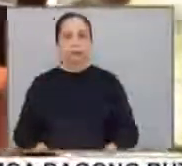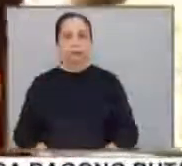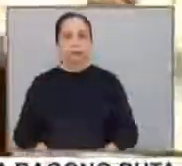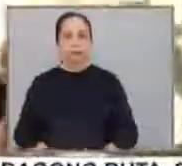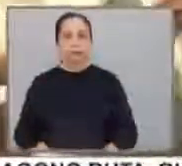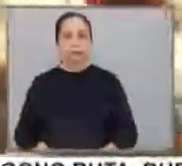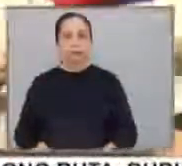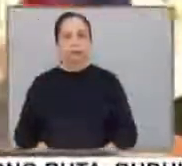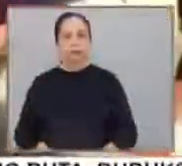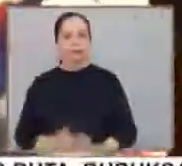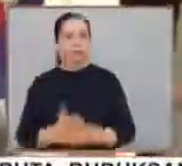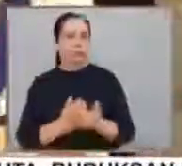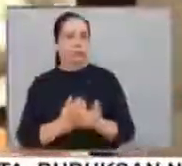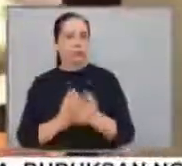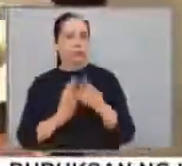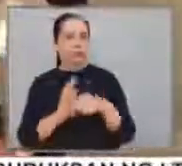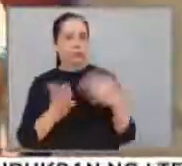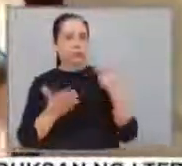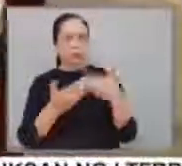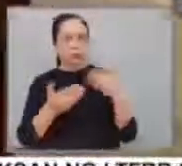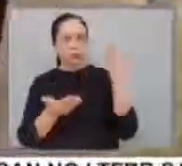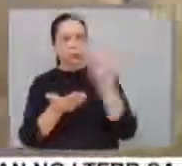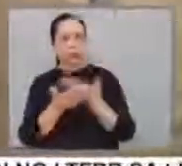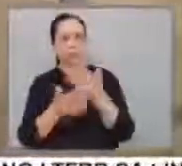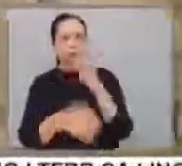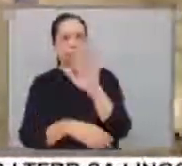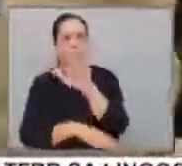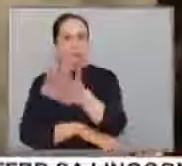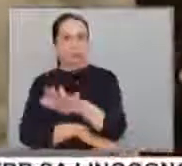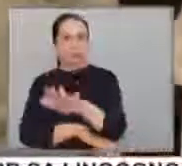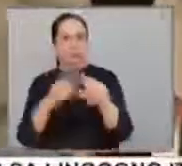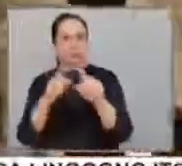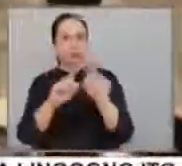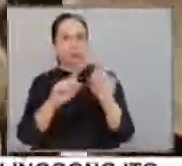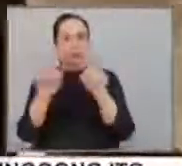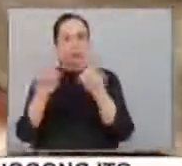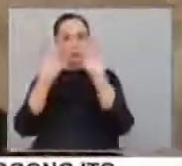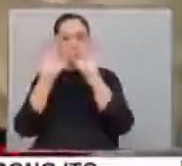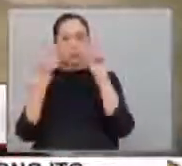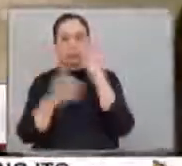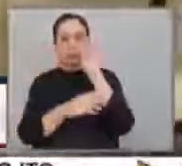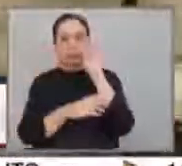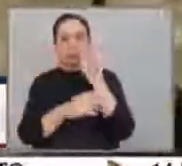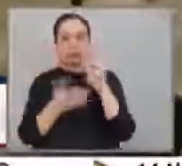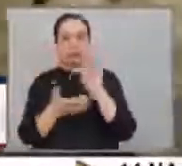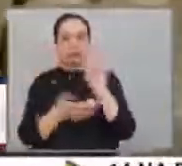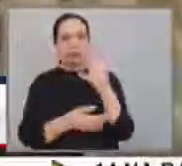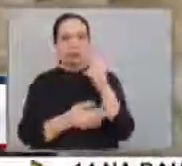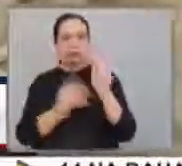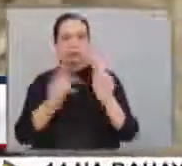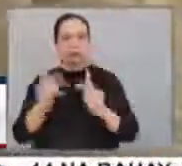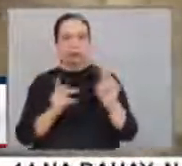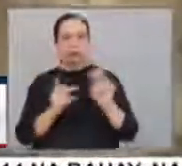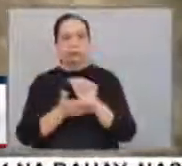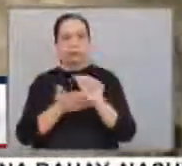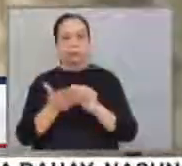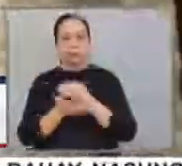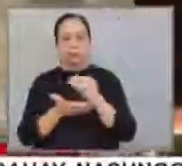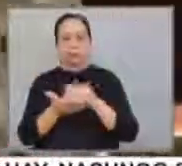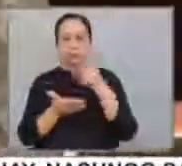Ilang oras matapos dumating dayan, alas 5 naman ng hapon nang nagpunta si Pangulong Marcos sa New Jersey Performing Arts Center para sa event